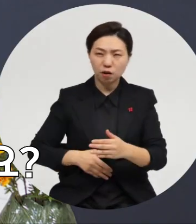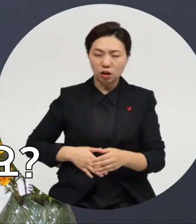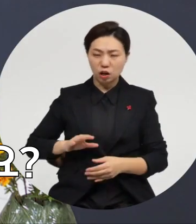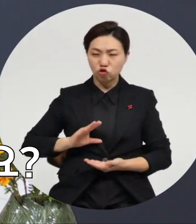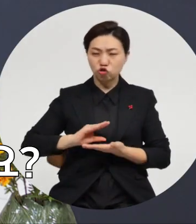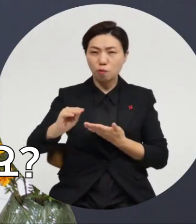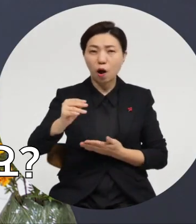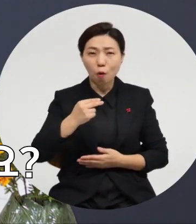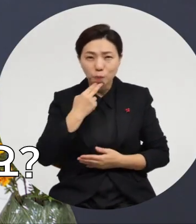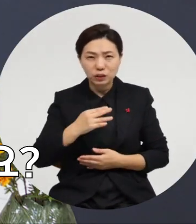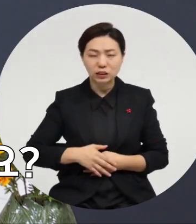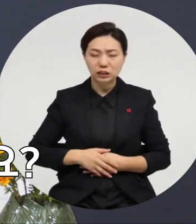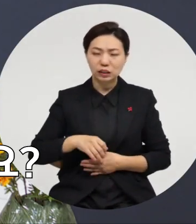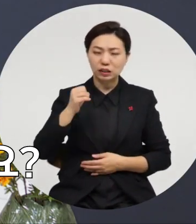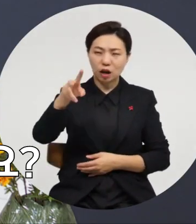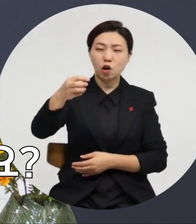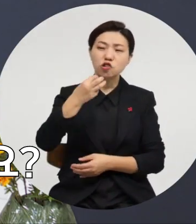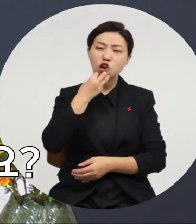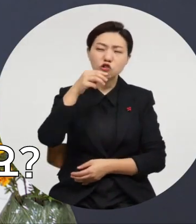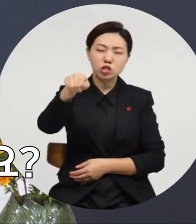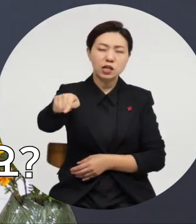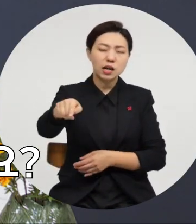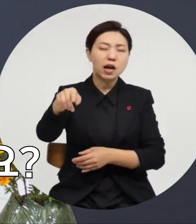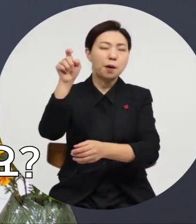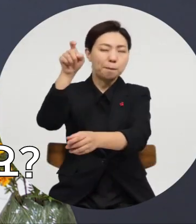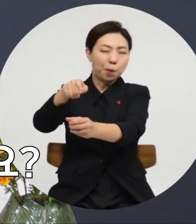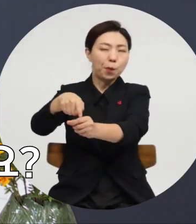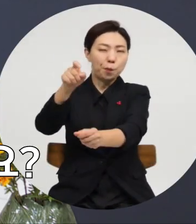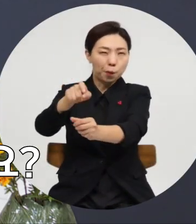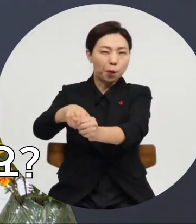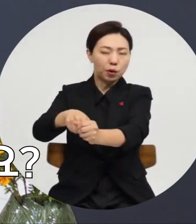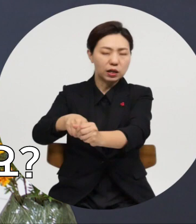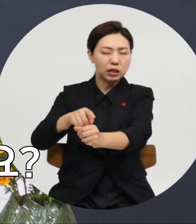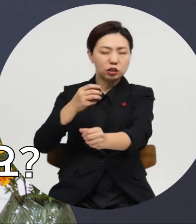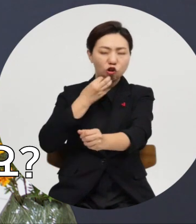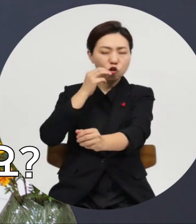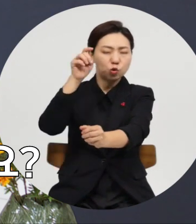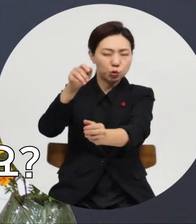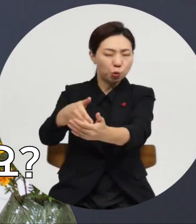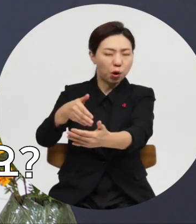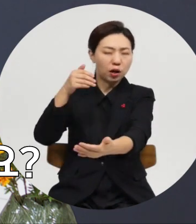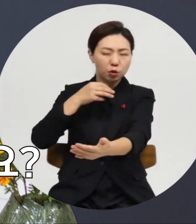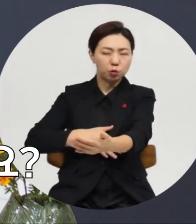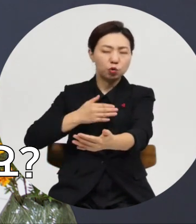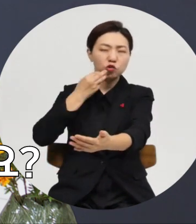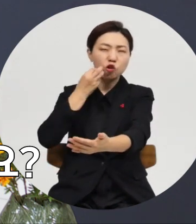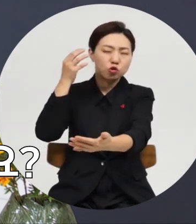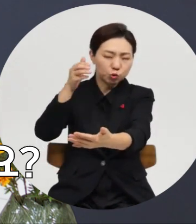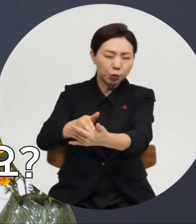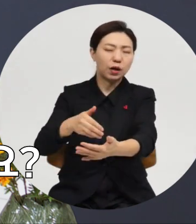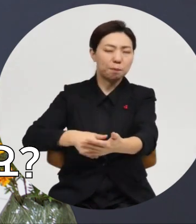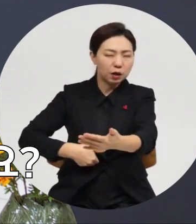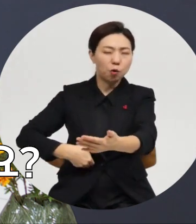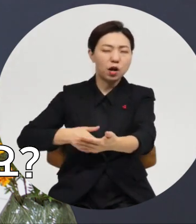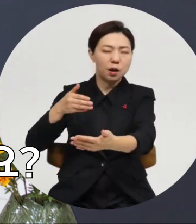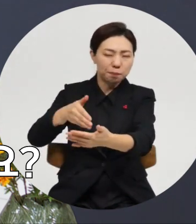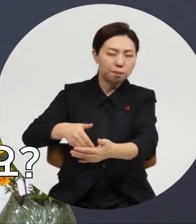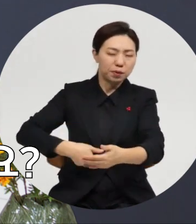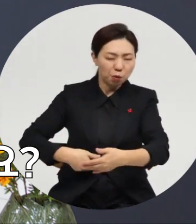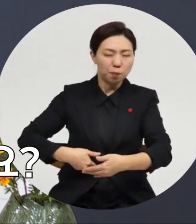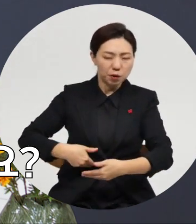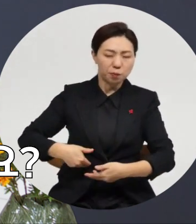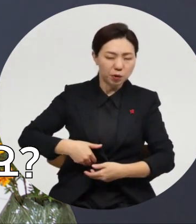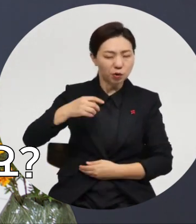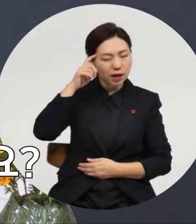도달하겠느냐. 늘 가진 안 하고, 가면서 기운을 피우면서, 서울 가야 된다. 서울 빨리